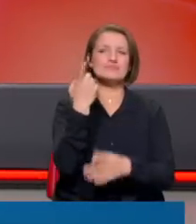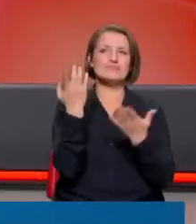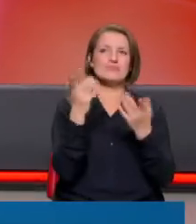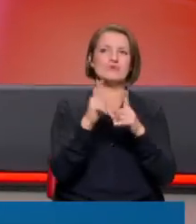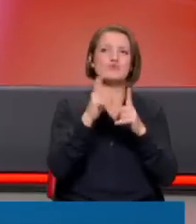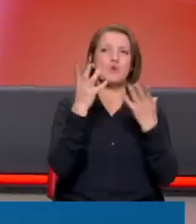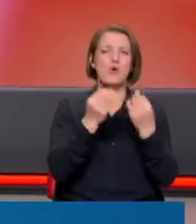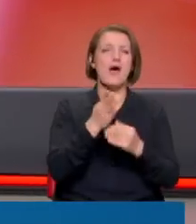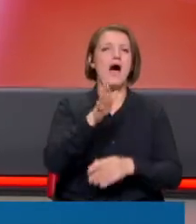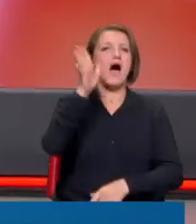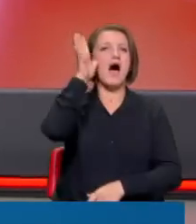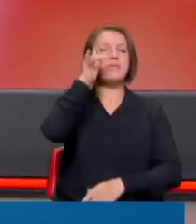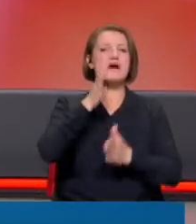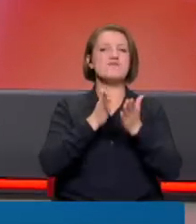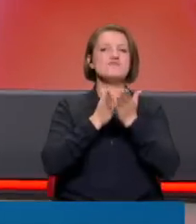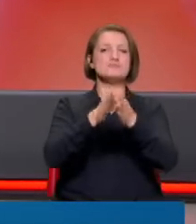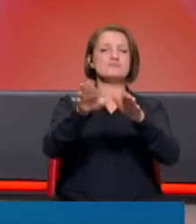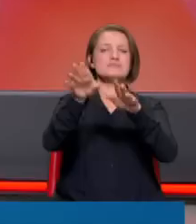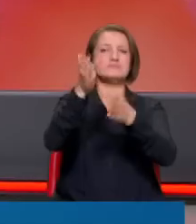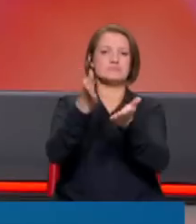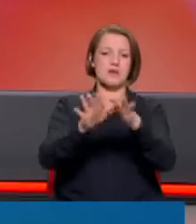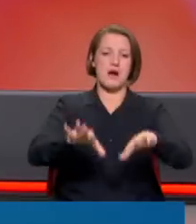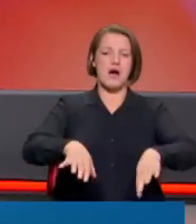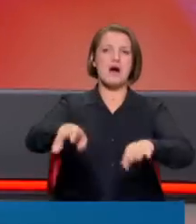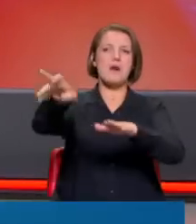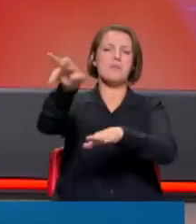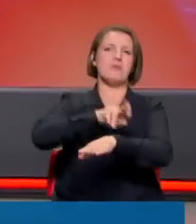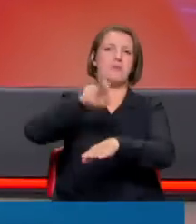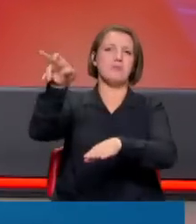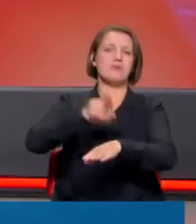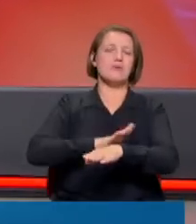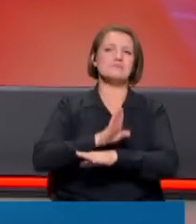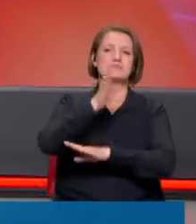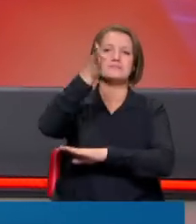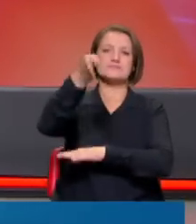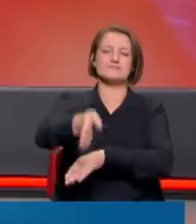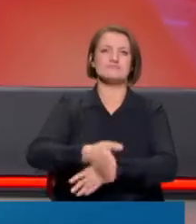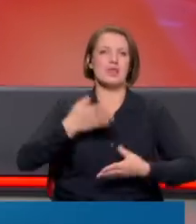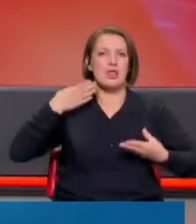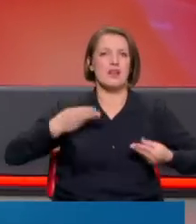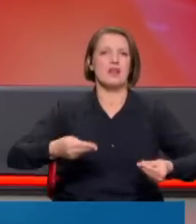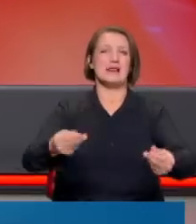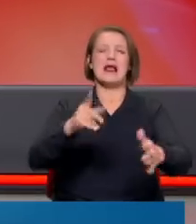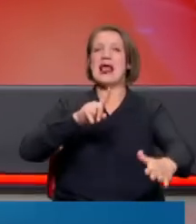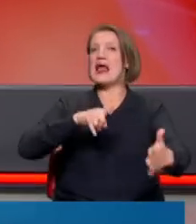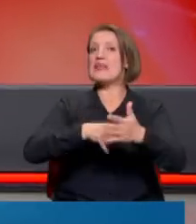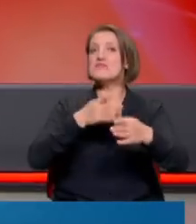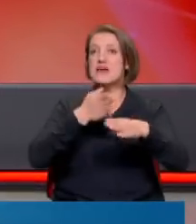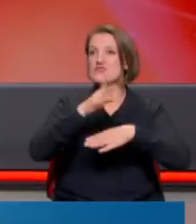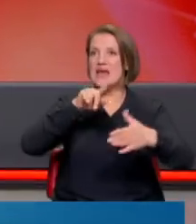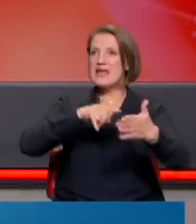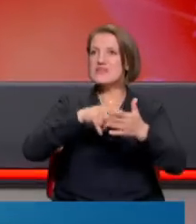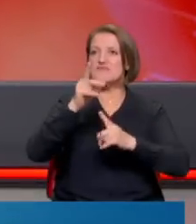ABD'nin donanmasından füzeler atılacak Lübnan'ın güneyi yer bir edilecek Ama asıl Hedef ne dedik Biz İran